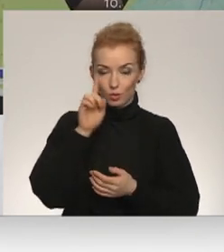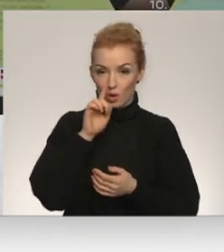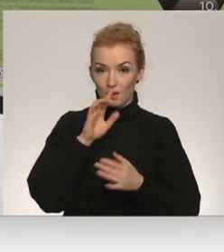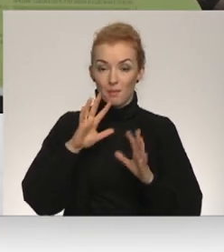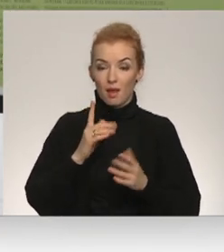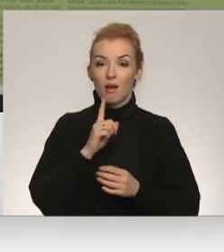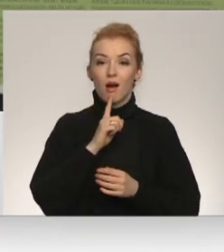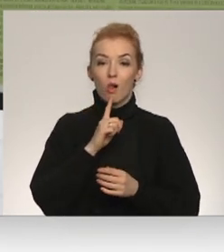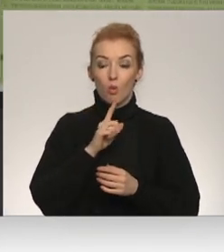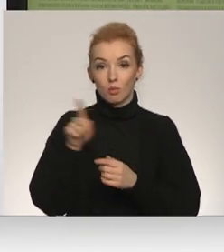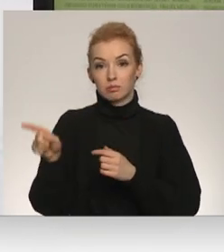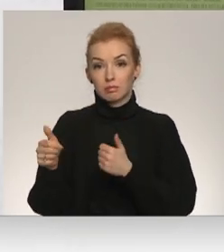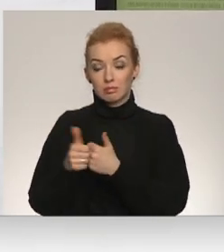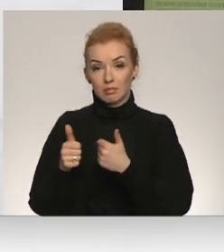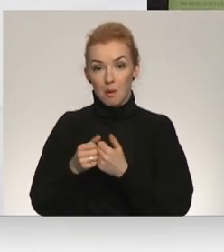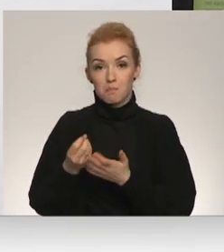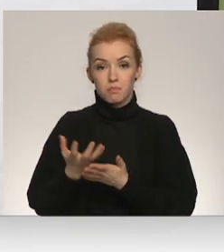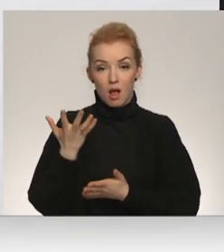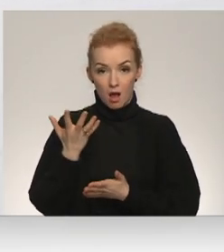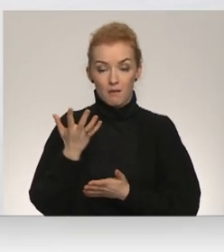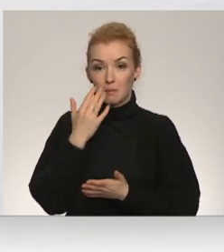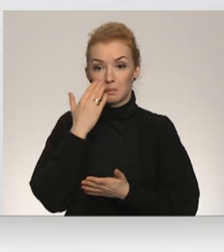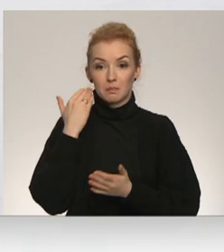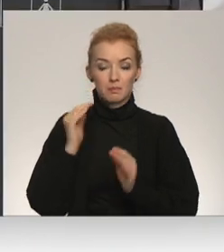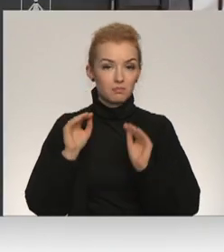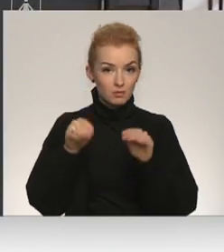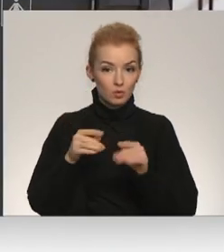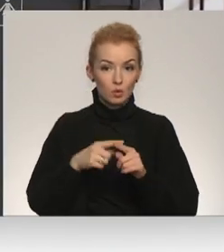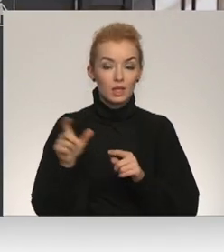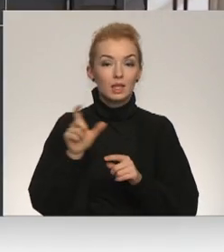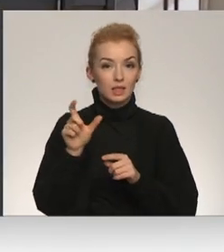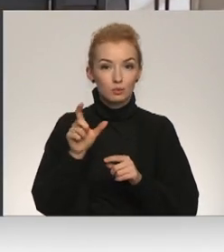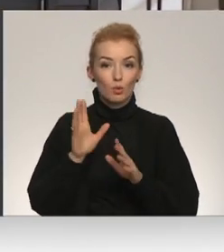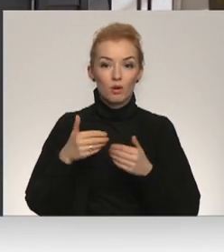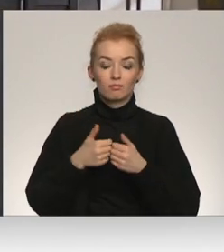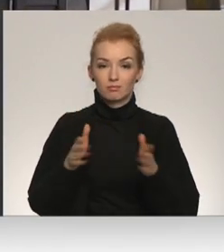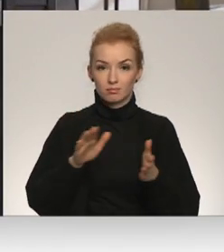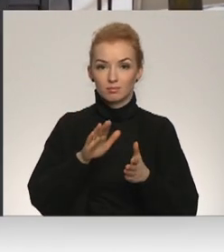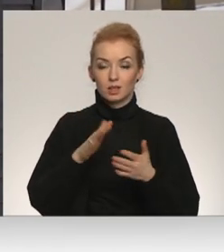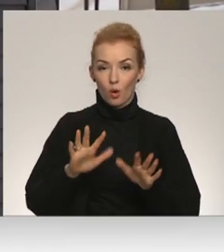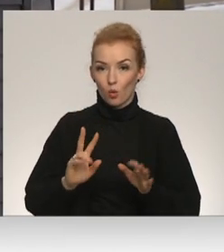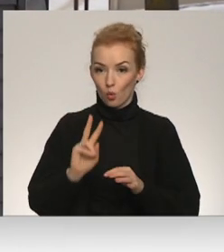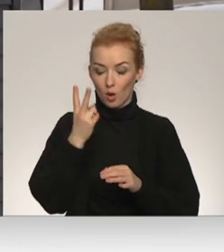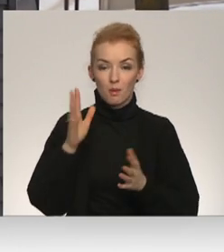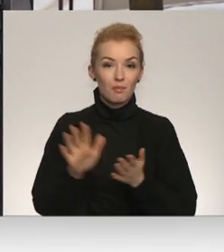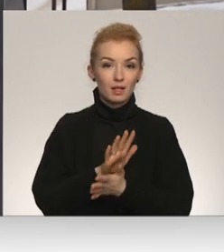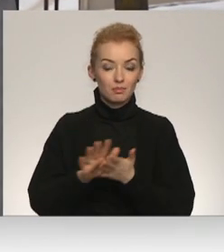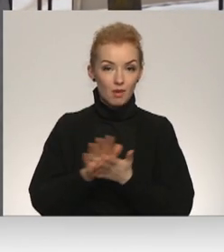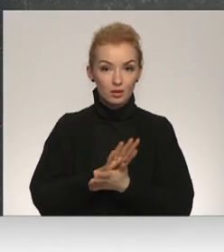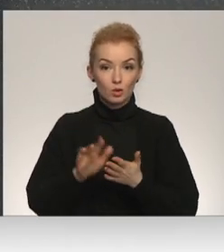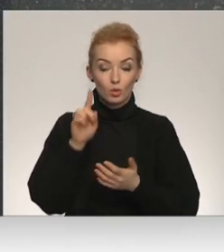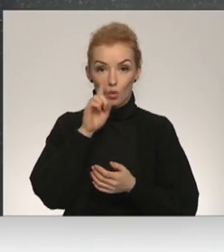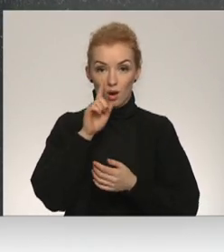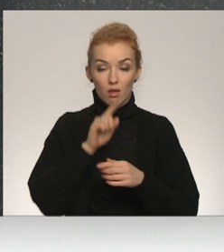Tikmēr alūksnē kaimiņos, Balvos, nesen uzstādītas un drīzumā tiks atvērtas jau otrās bezmaksas